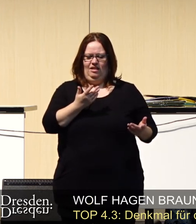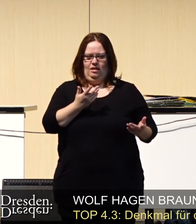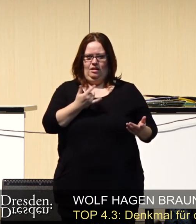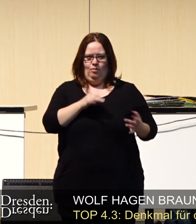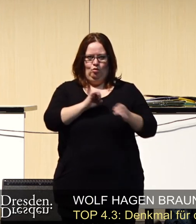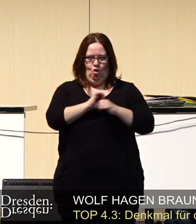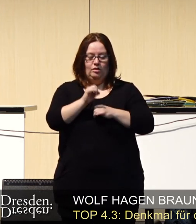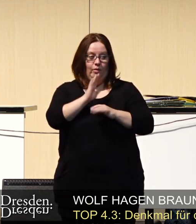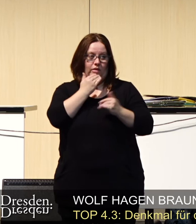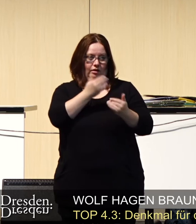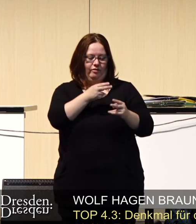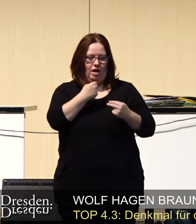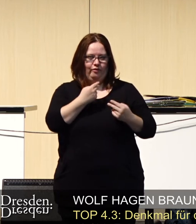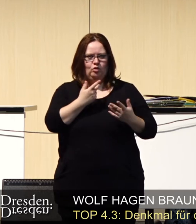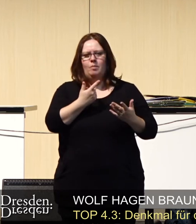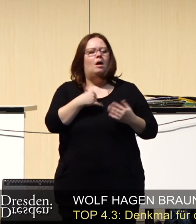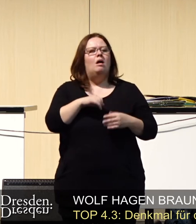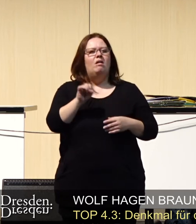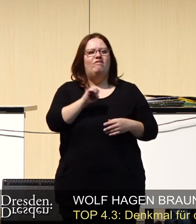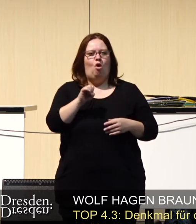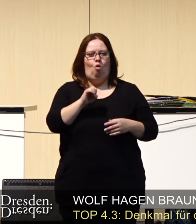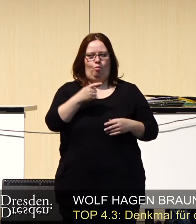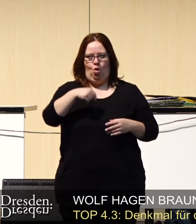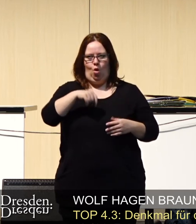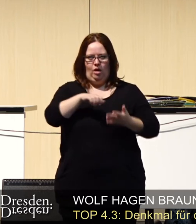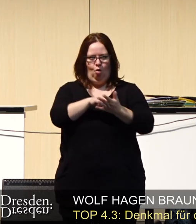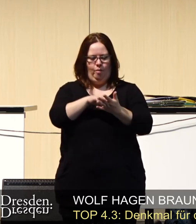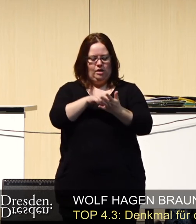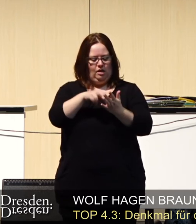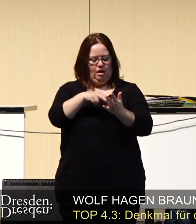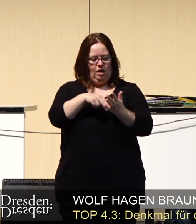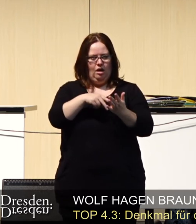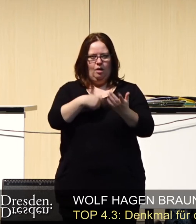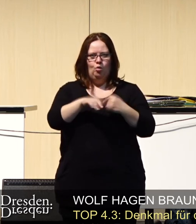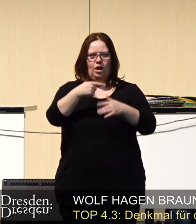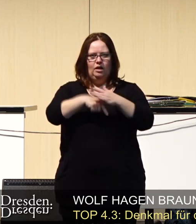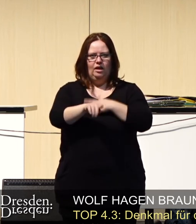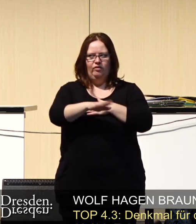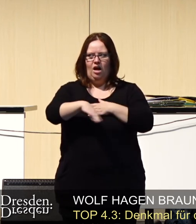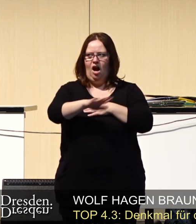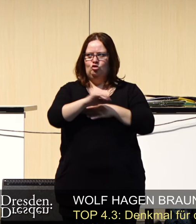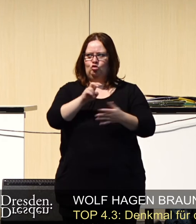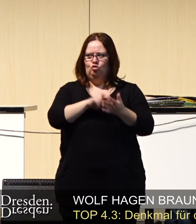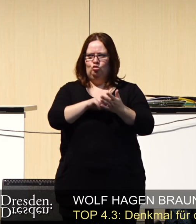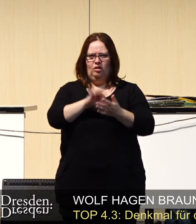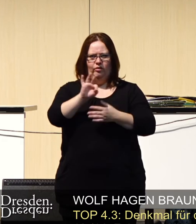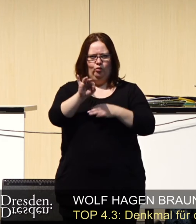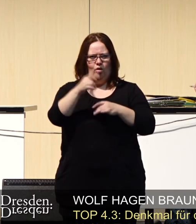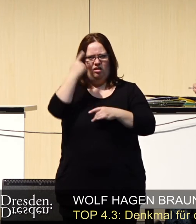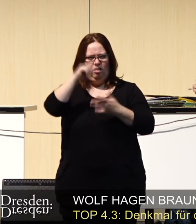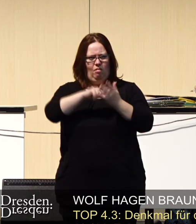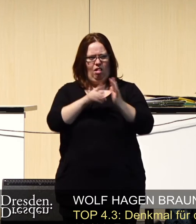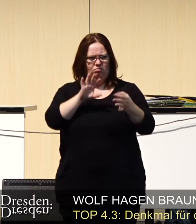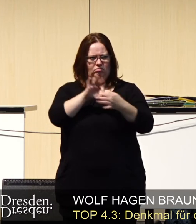Trotz allem, danke für die Antwort, aus welchen Gründen, und das war heute in der Presse zu entnehmen, ist die Tiefgarage zuständig für dieses